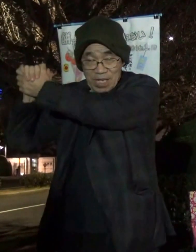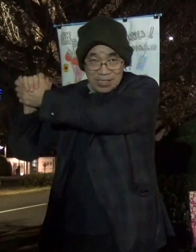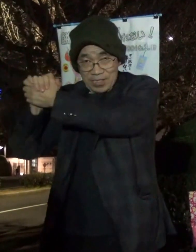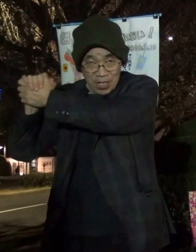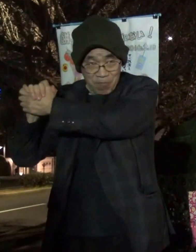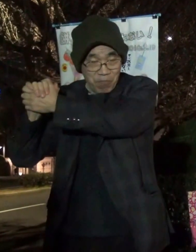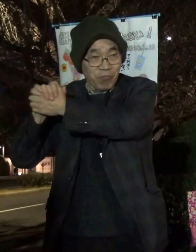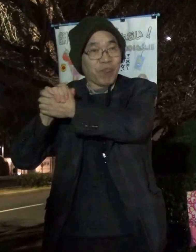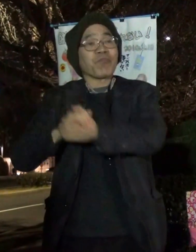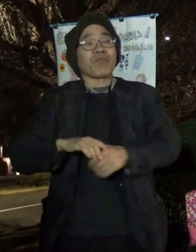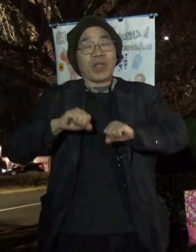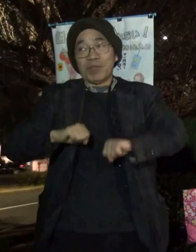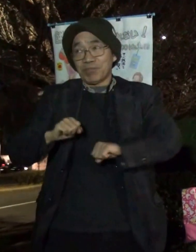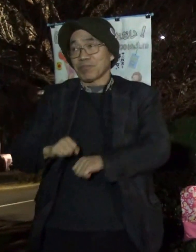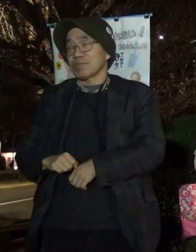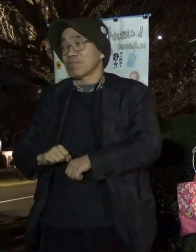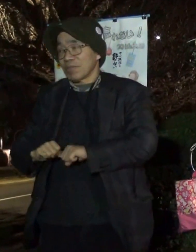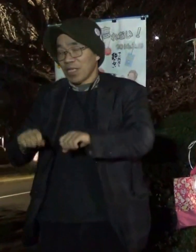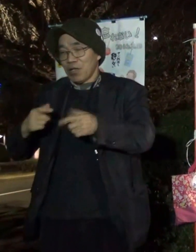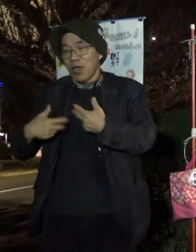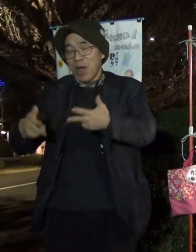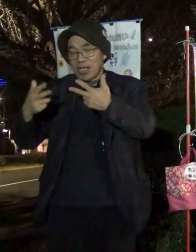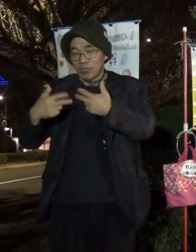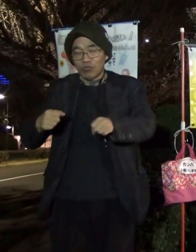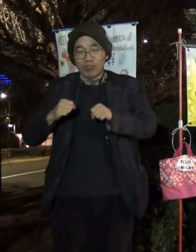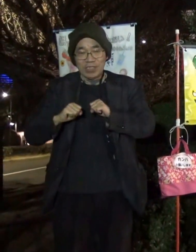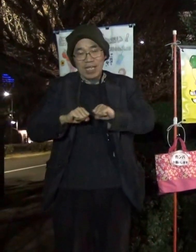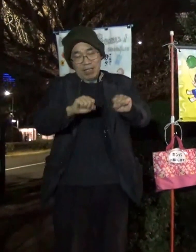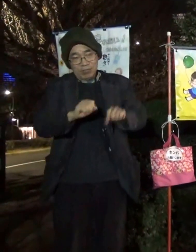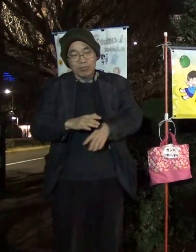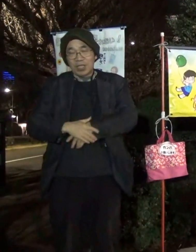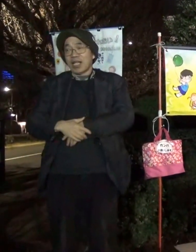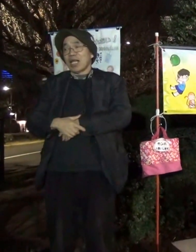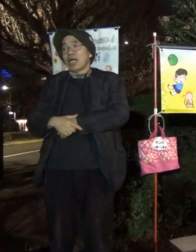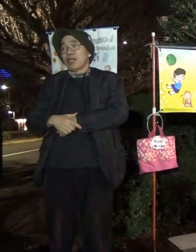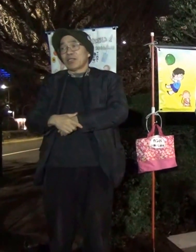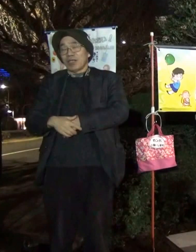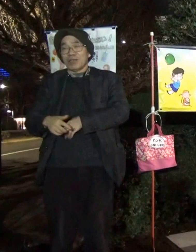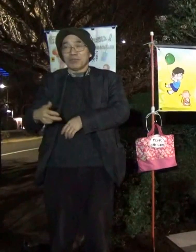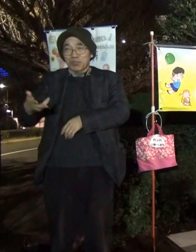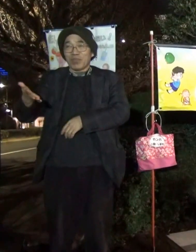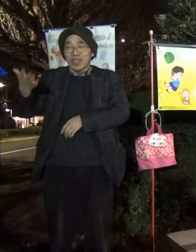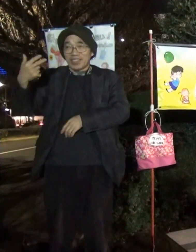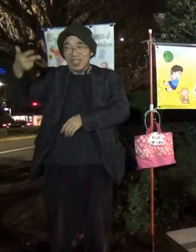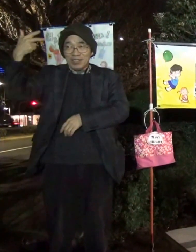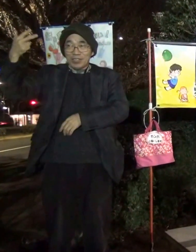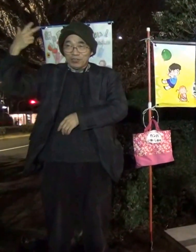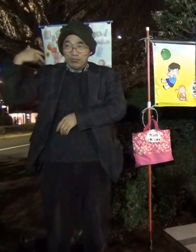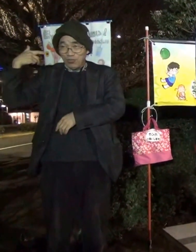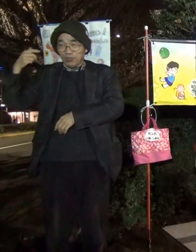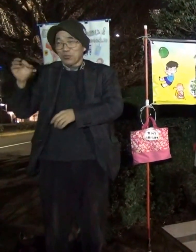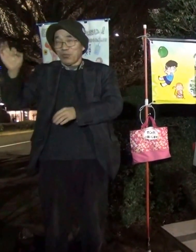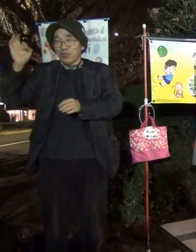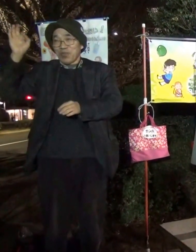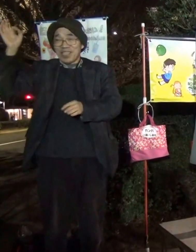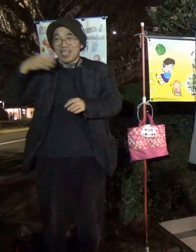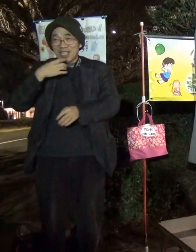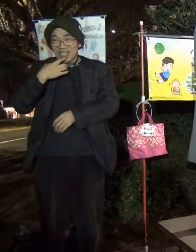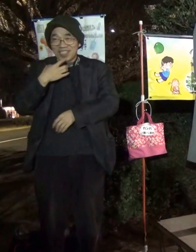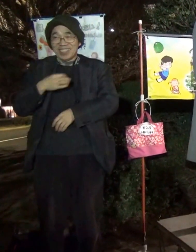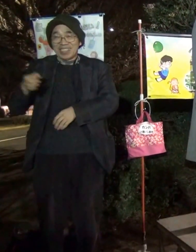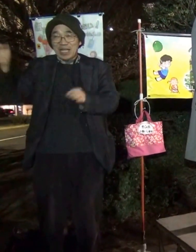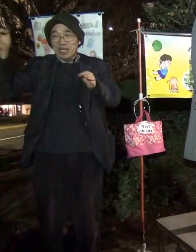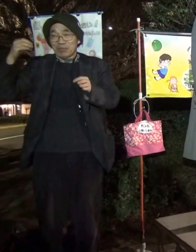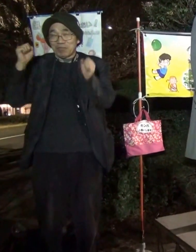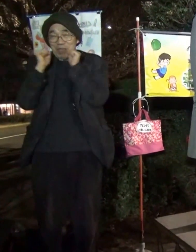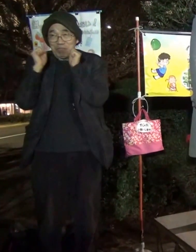ゃ 当たり前ですよね。 そうだよ、 毎週やってんだもんね。 そうだよ、先々週の冷たい雨だってやったんだよ やったね。他のとこ中止でもうちだ